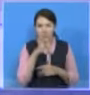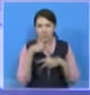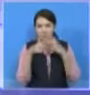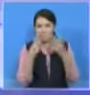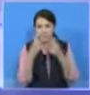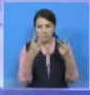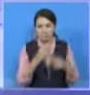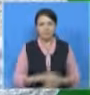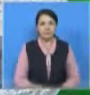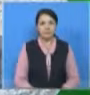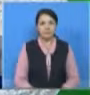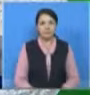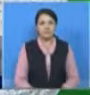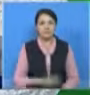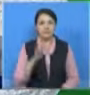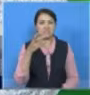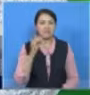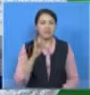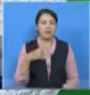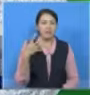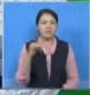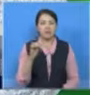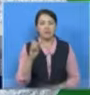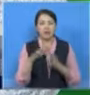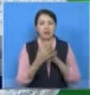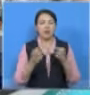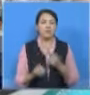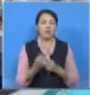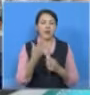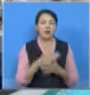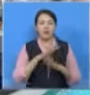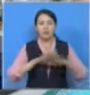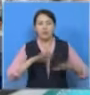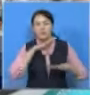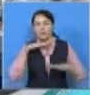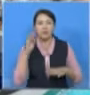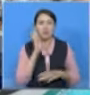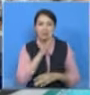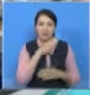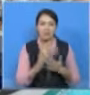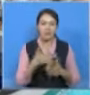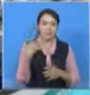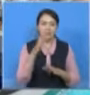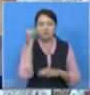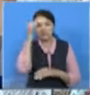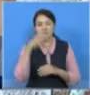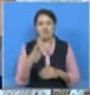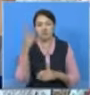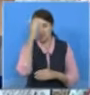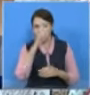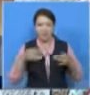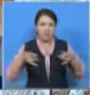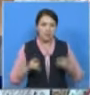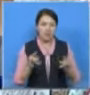алдағы сюжетте. Әсел Нұрғалиева Бестамақ ауылының тумасы, көпбалалы ана. Осыдан 5 жыл бұрын егіз сәбиін өмірге